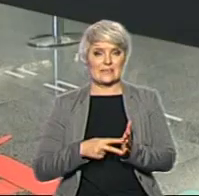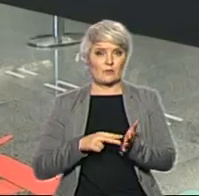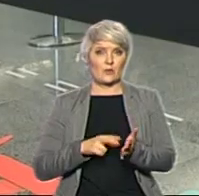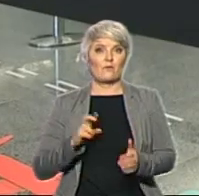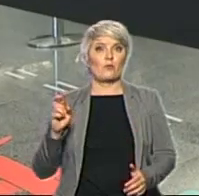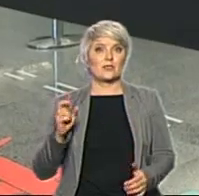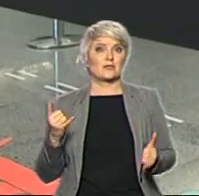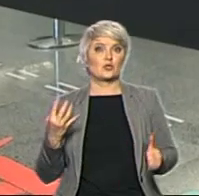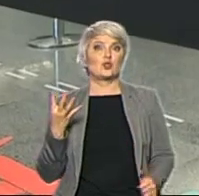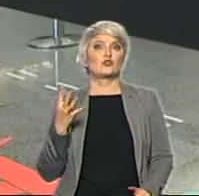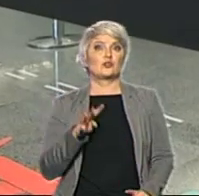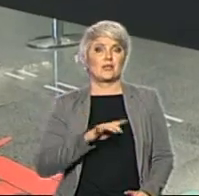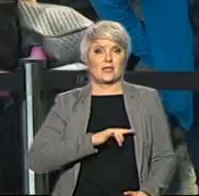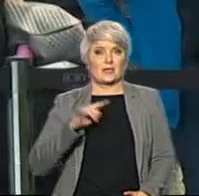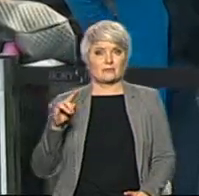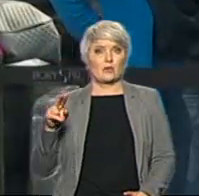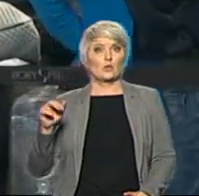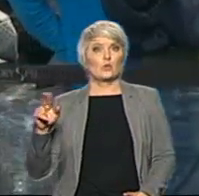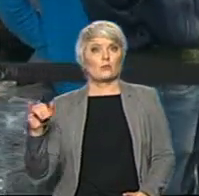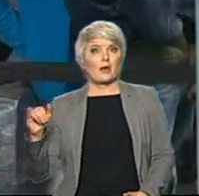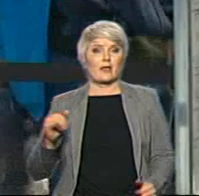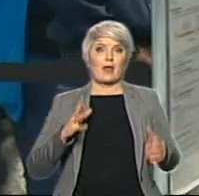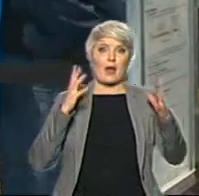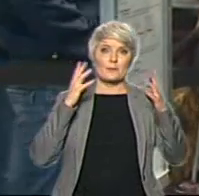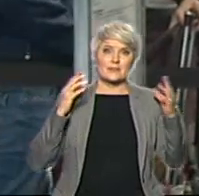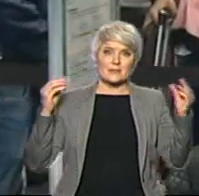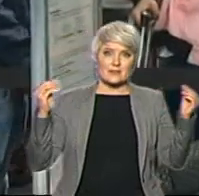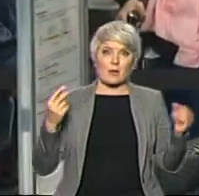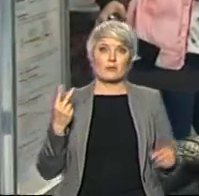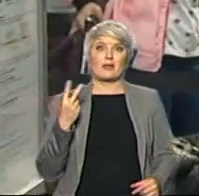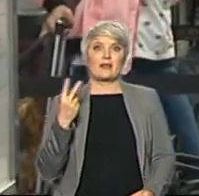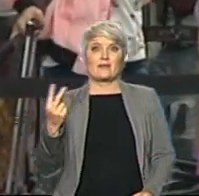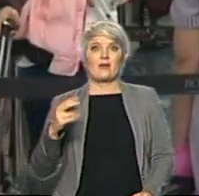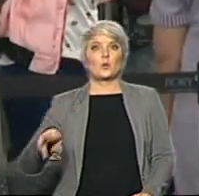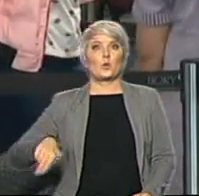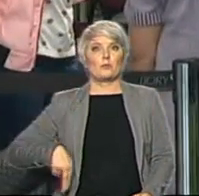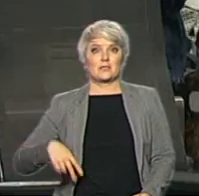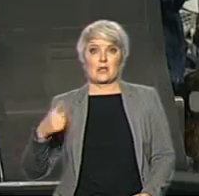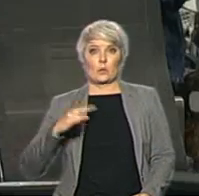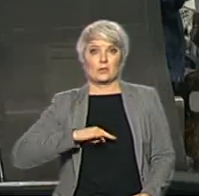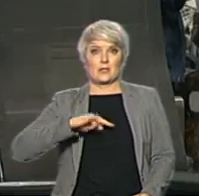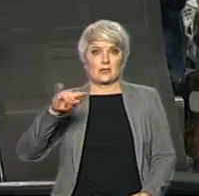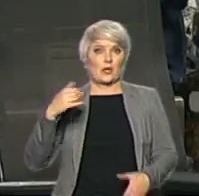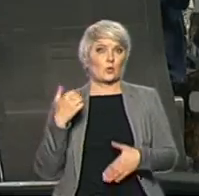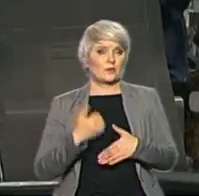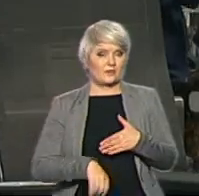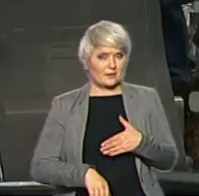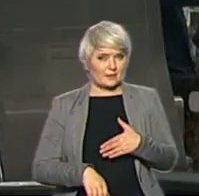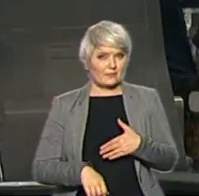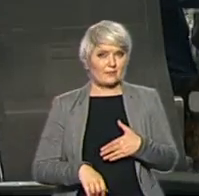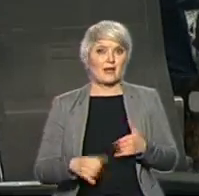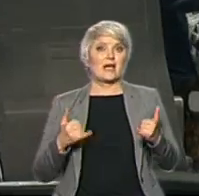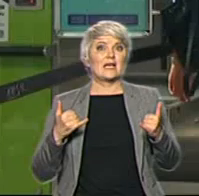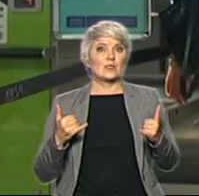в Дубай, Амстердам і 2 до Мінська. Один з літаків відлетів уже. Також на сьогодні з Борисполя